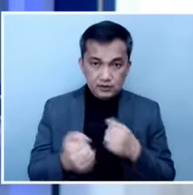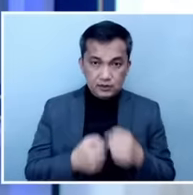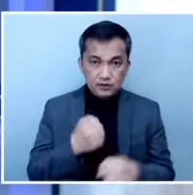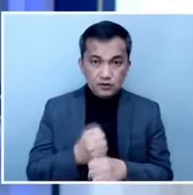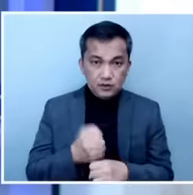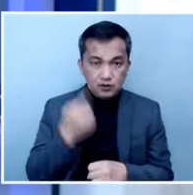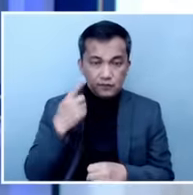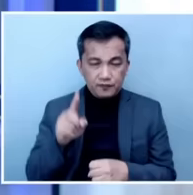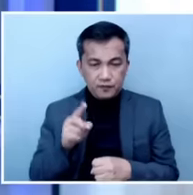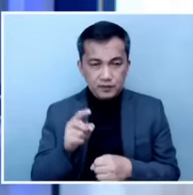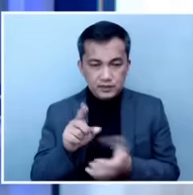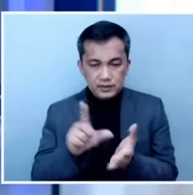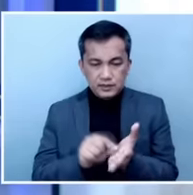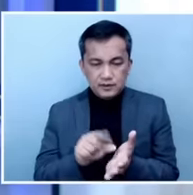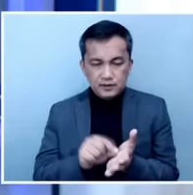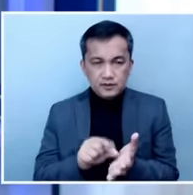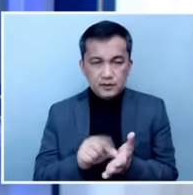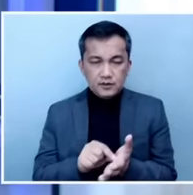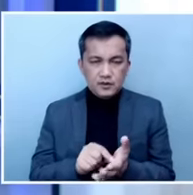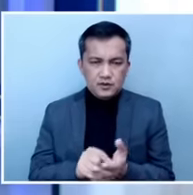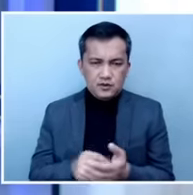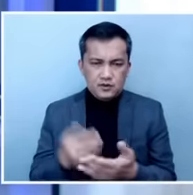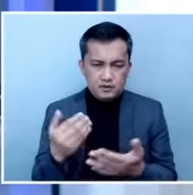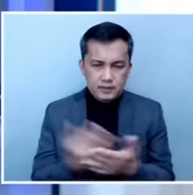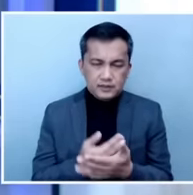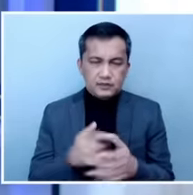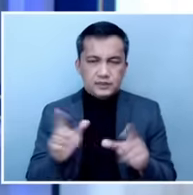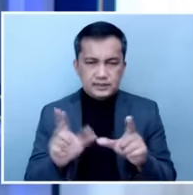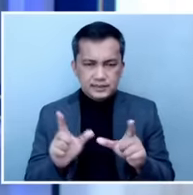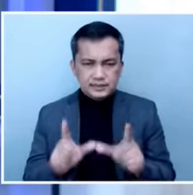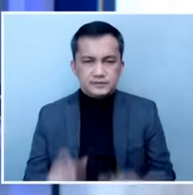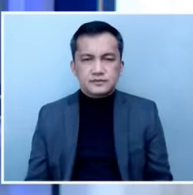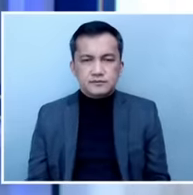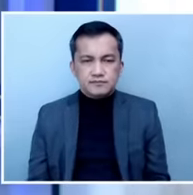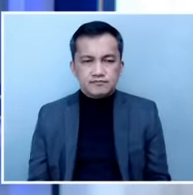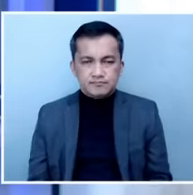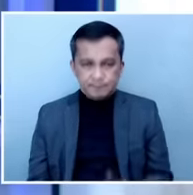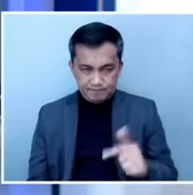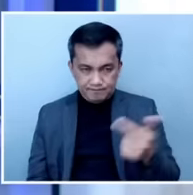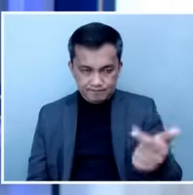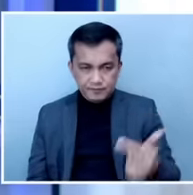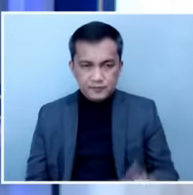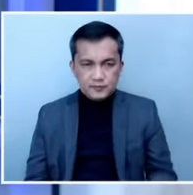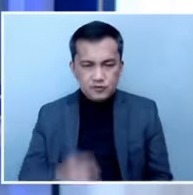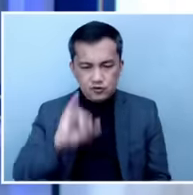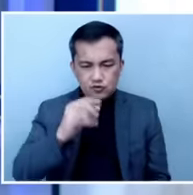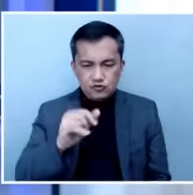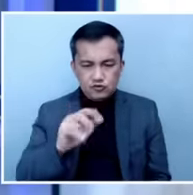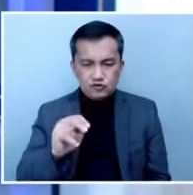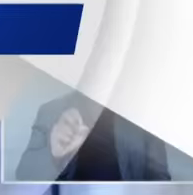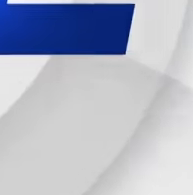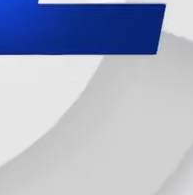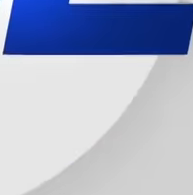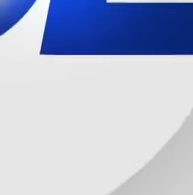sa pag-imprenta ng mga bagong lisensya. Nagpapatrol, Johnson Manabat.